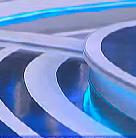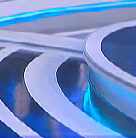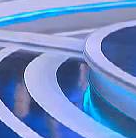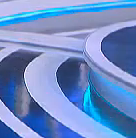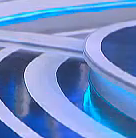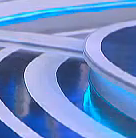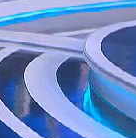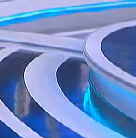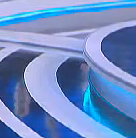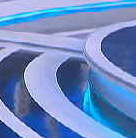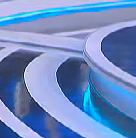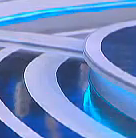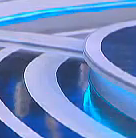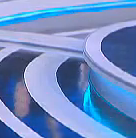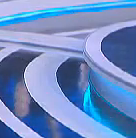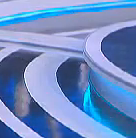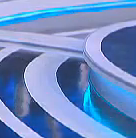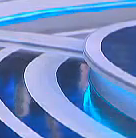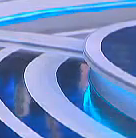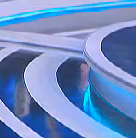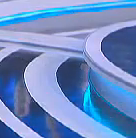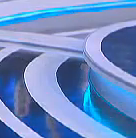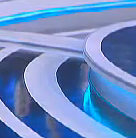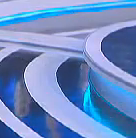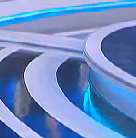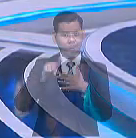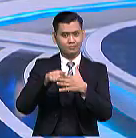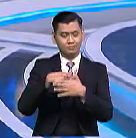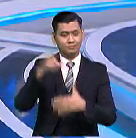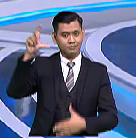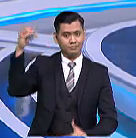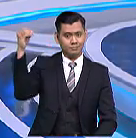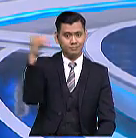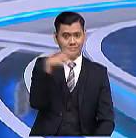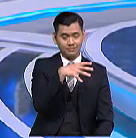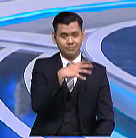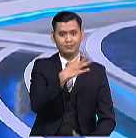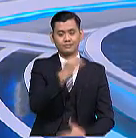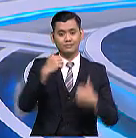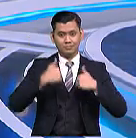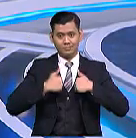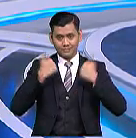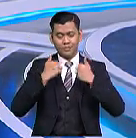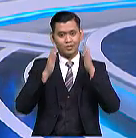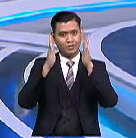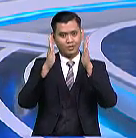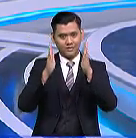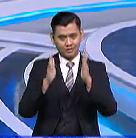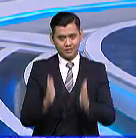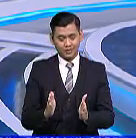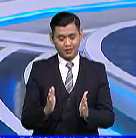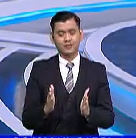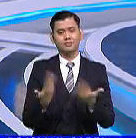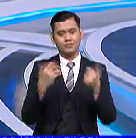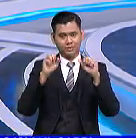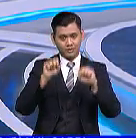Hai sampai normal tangan dan menjelang Idul Fitri kali Ini para pelanggan Bank Rakyat berpeluang memenangi